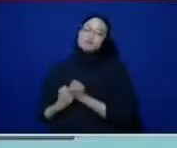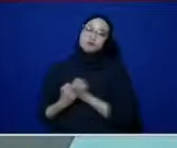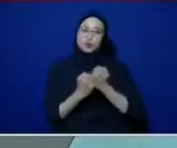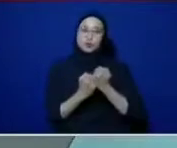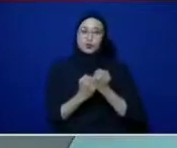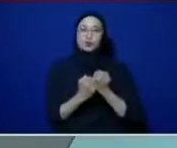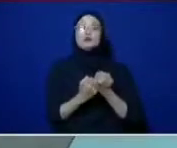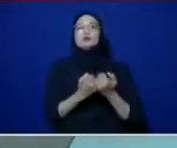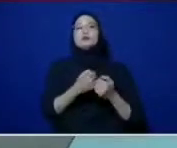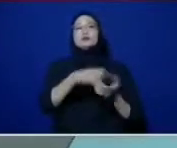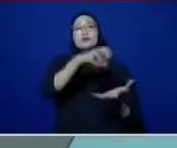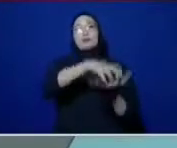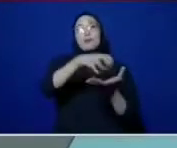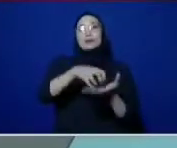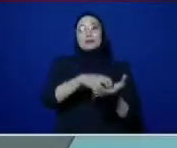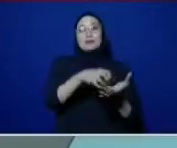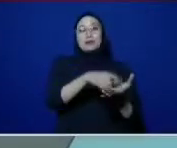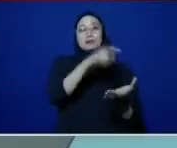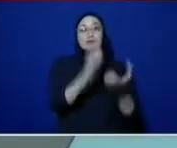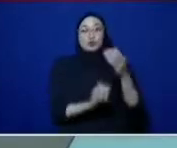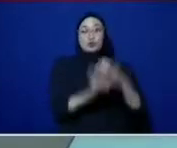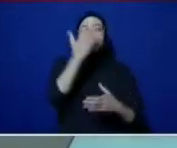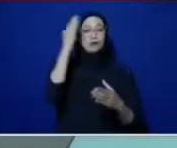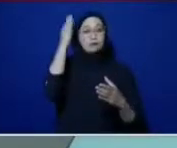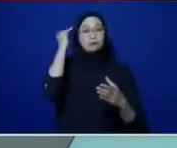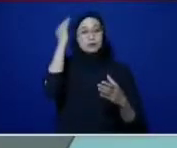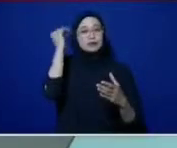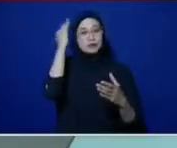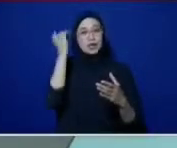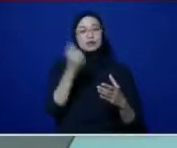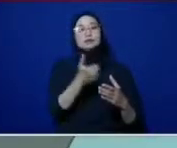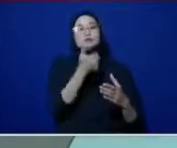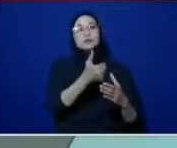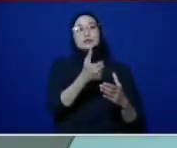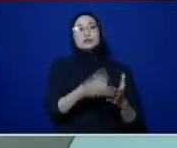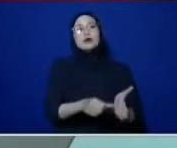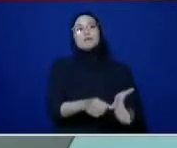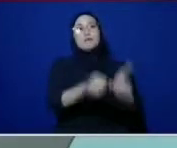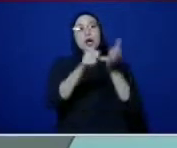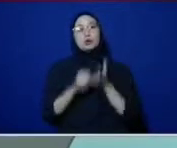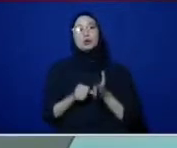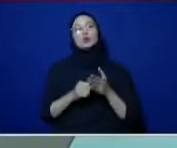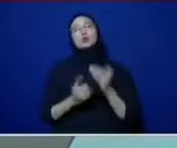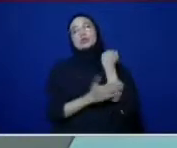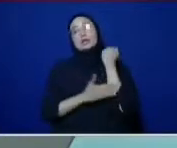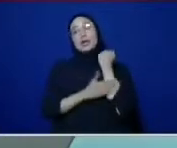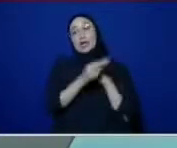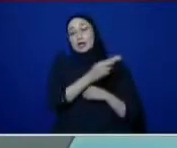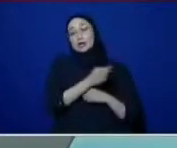ladang-ladang minyak itu bisa memberikan manfaat kepada negara, memberikan income kepada negara,